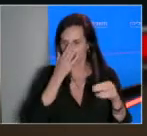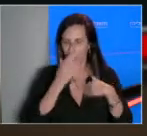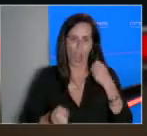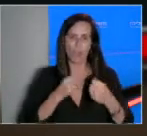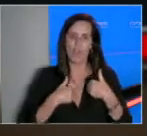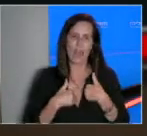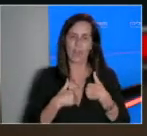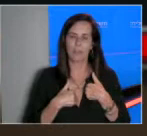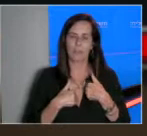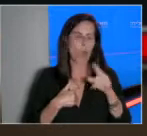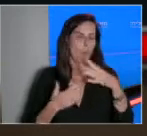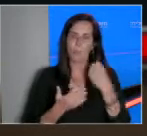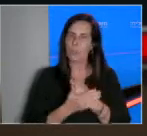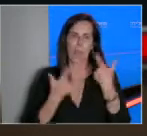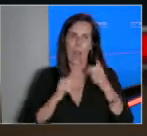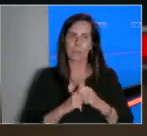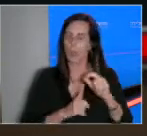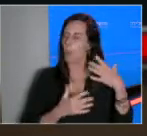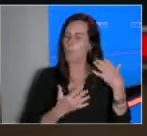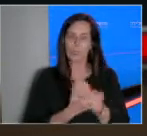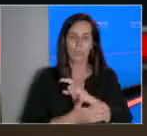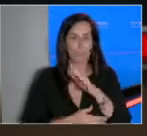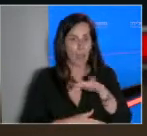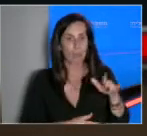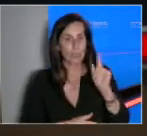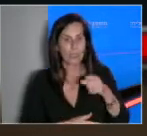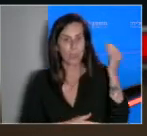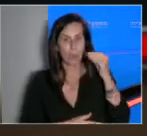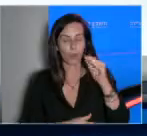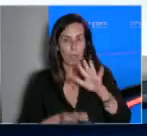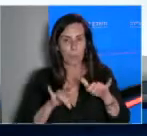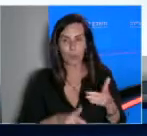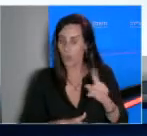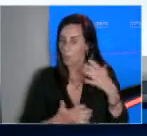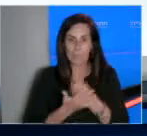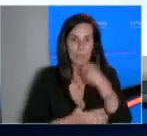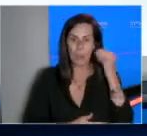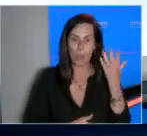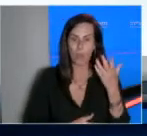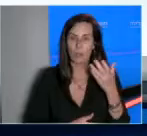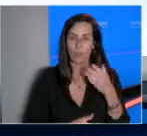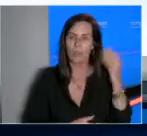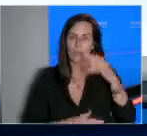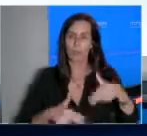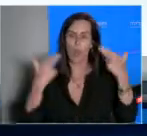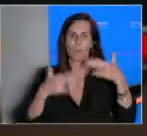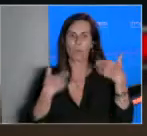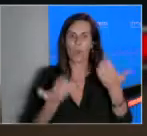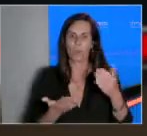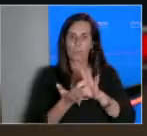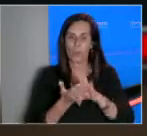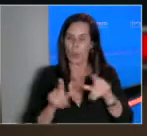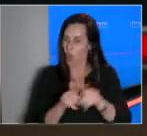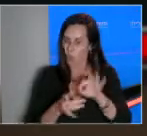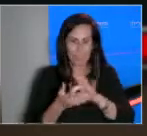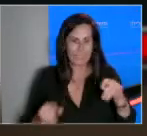קשה איתו, לא מצליח להסביר, לא מצליח להסביר. וזה ילדים שהיו צריכים ללמוד, רק אם מחשבים ולא למדו. לא מצליחים ללמוד. ואומרים להם, תלמד מרחוק, וגם נותנים להם ציונים. אותו